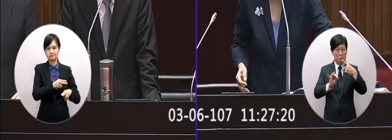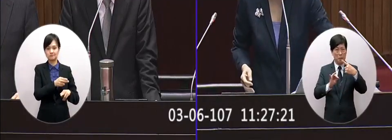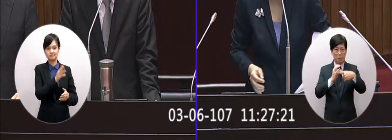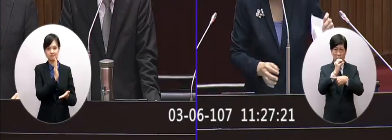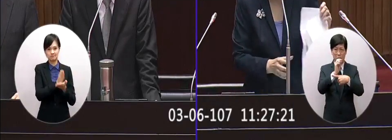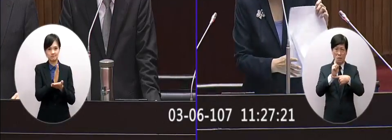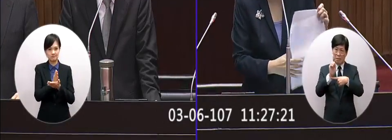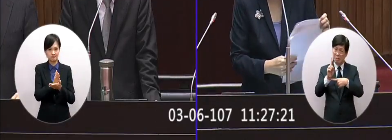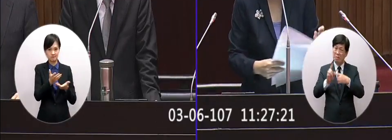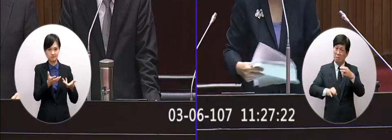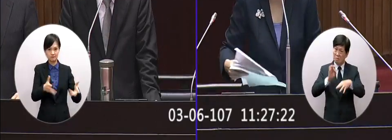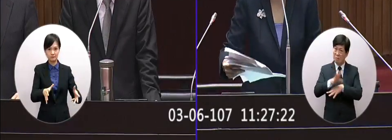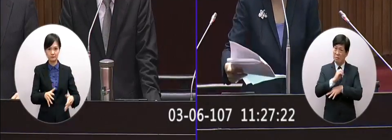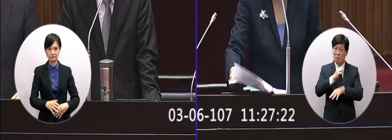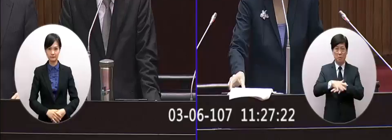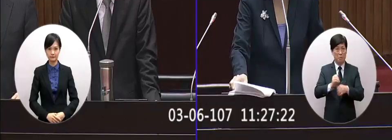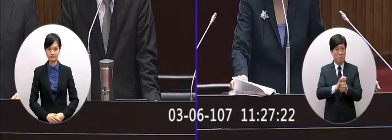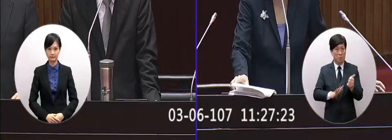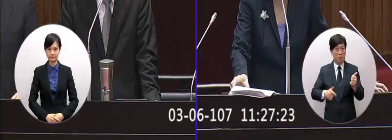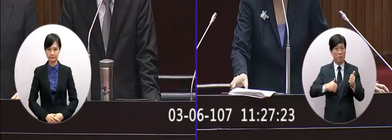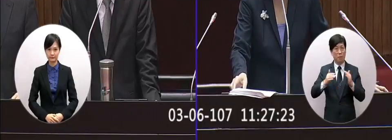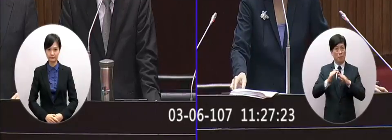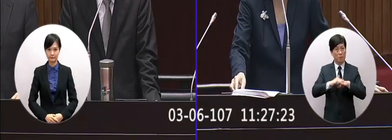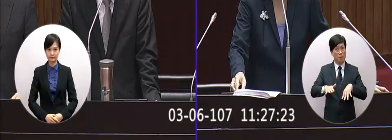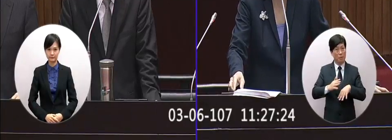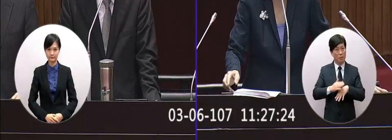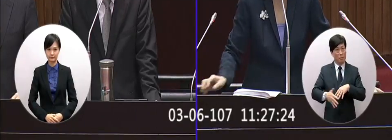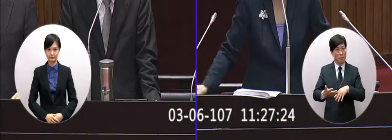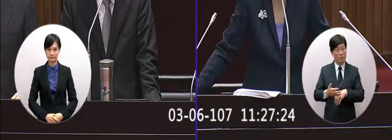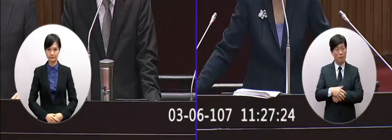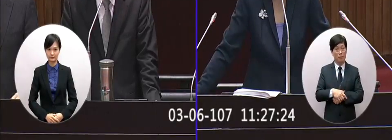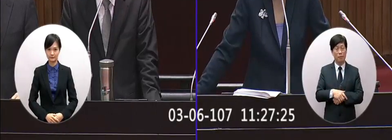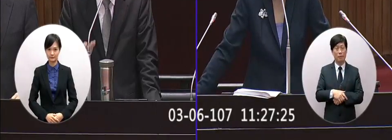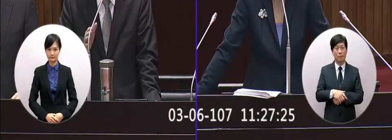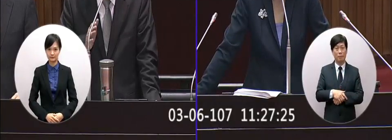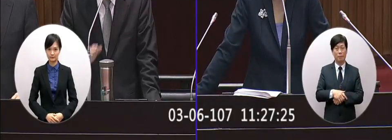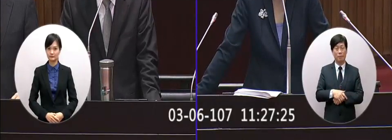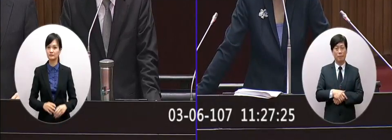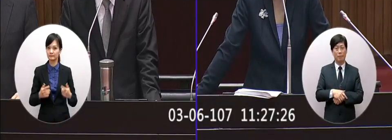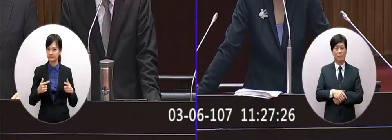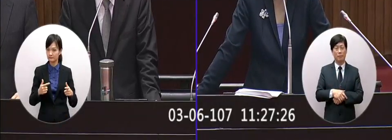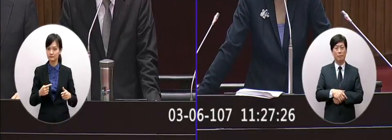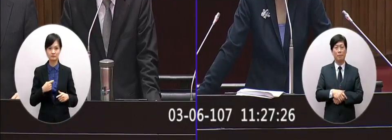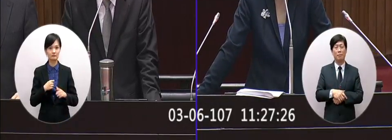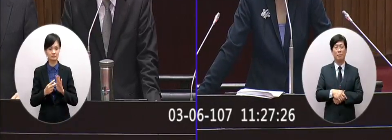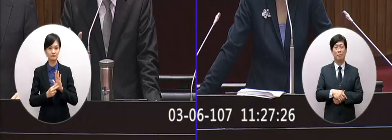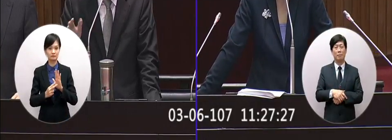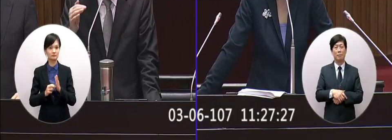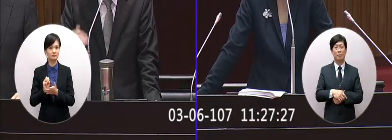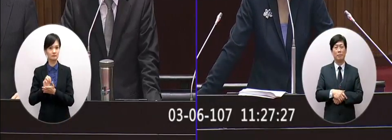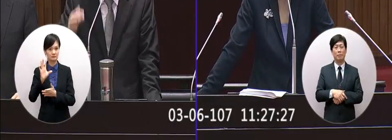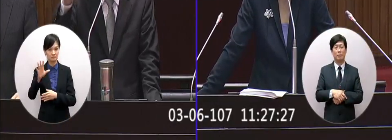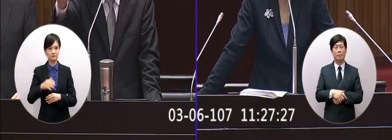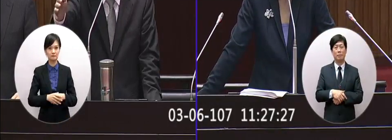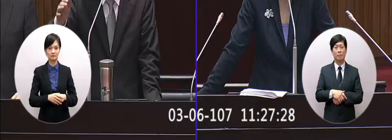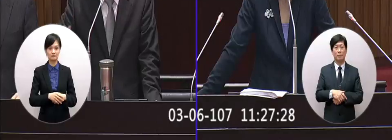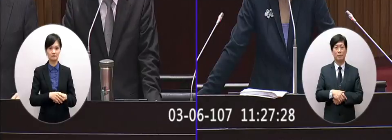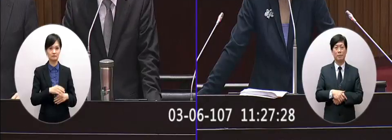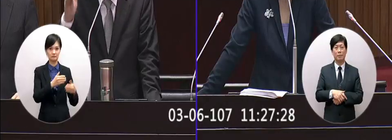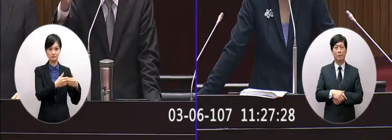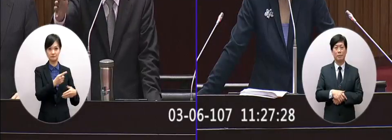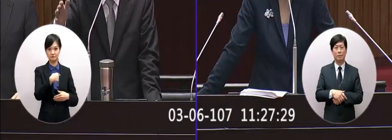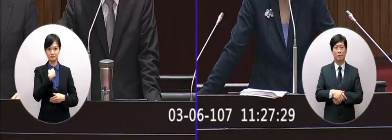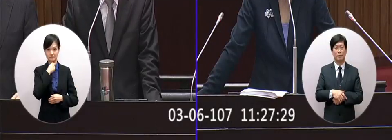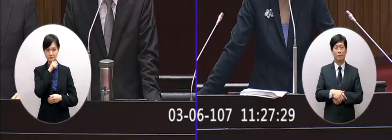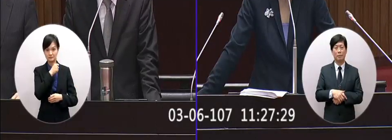的投资率，你觉得会造成一些国安上的一个问题吗？ 不是，但现在我们谈的会台的是说，台湾要不要到中国